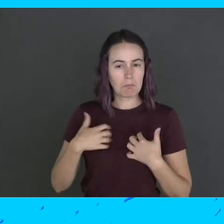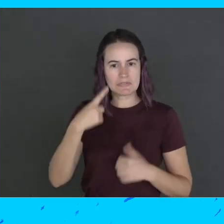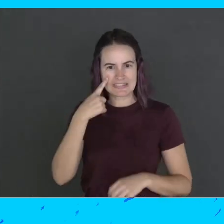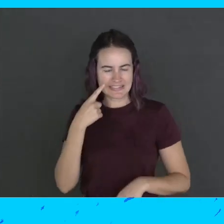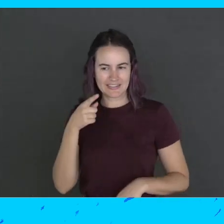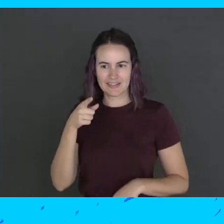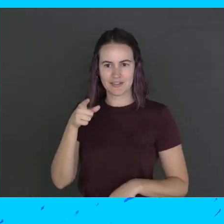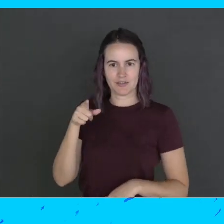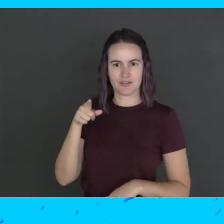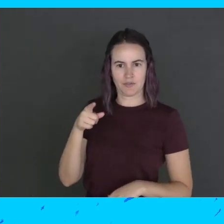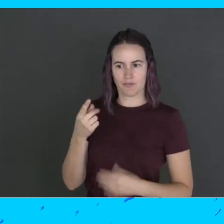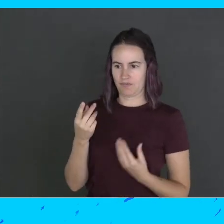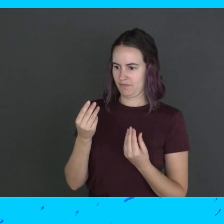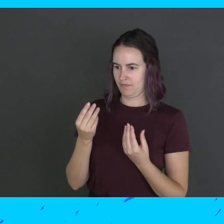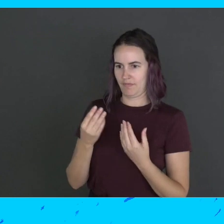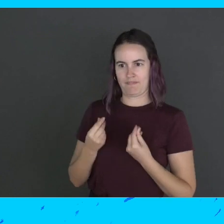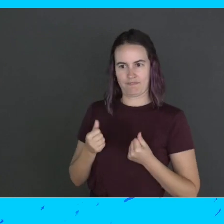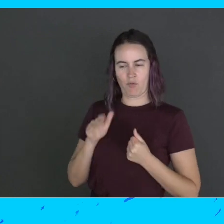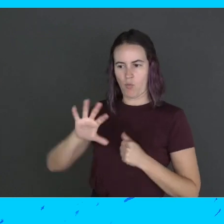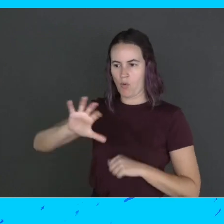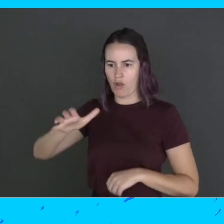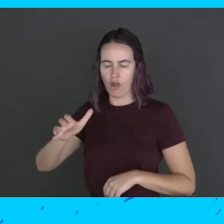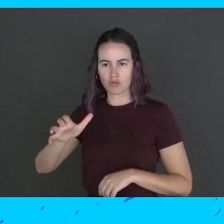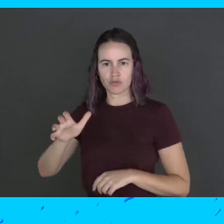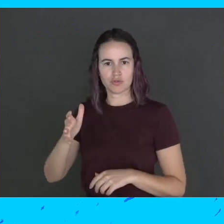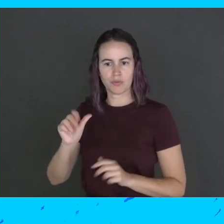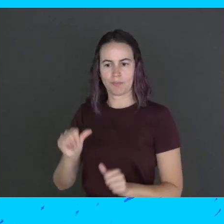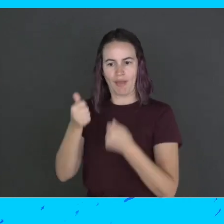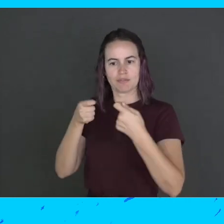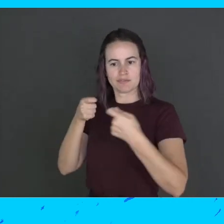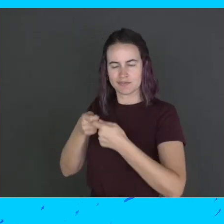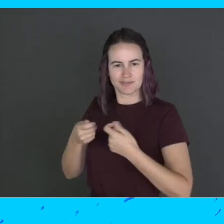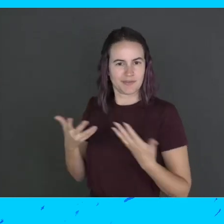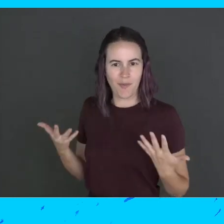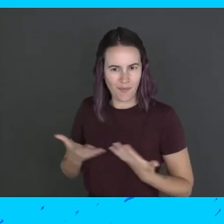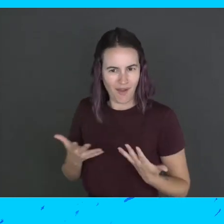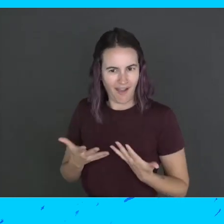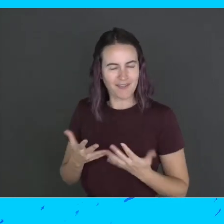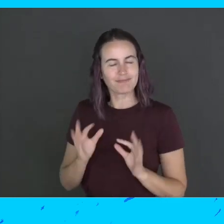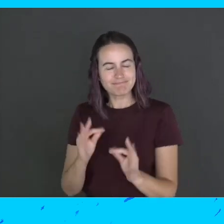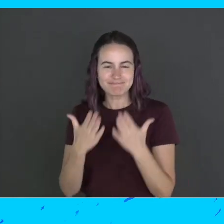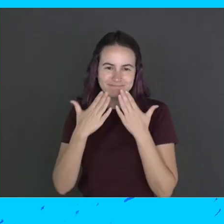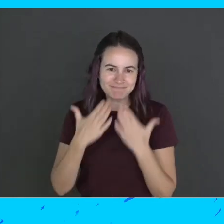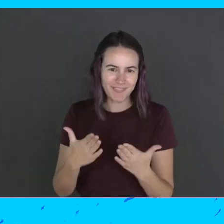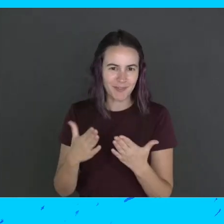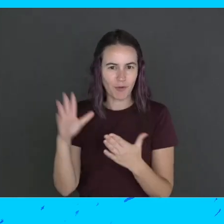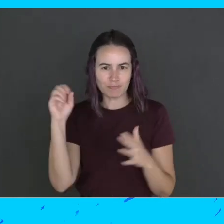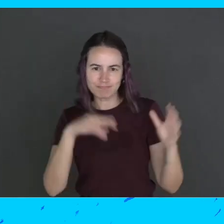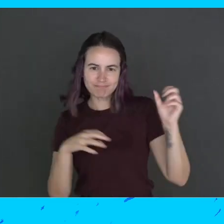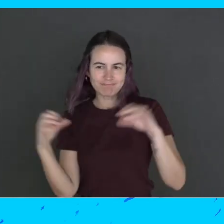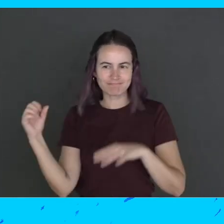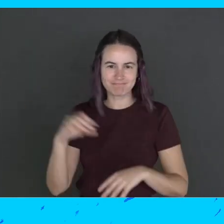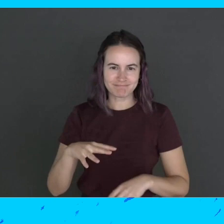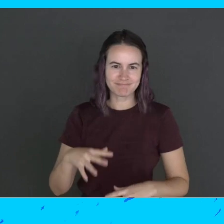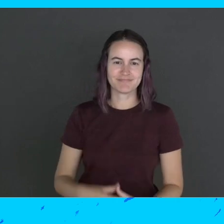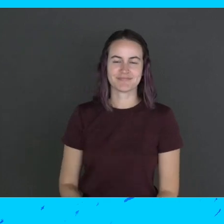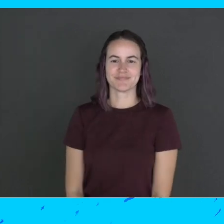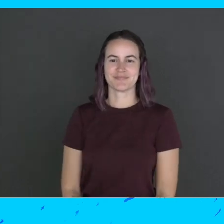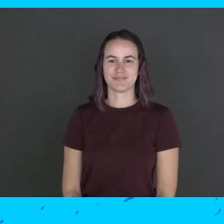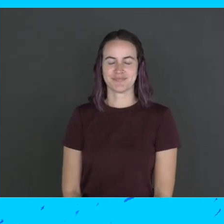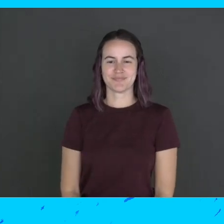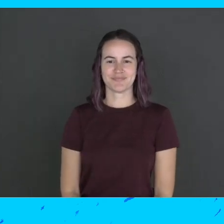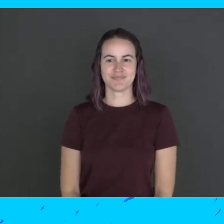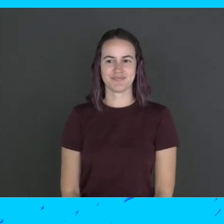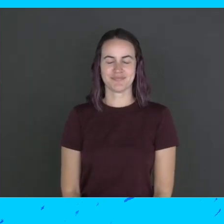savoir qu'est-ce qui est important pour vous comme audience. Donc, merci de partager. Maintenant, je vais